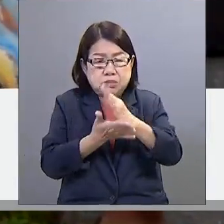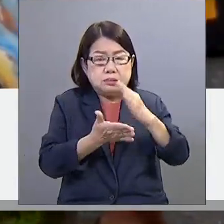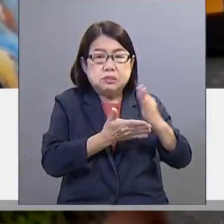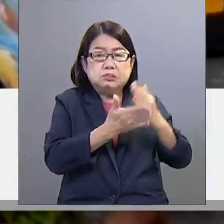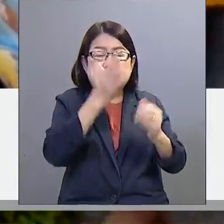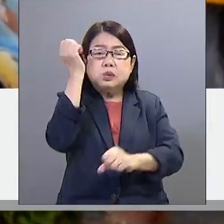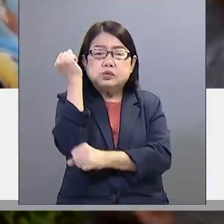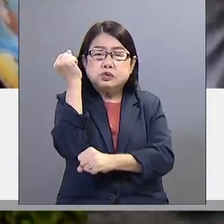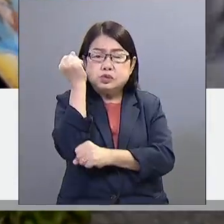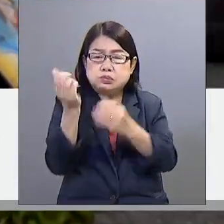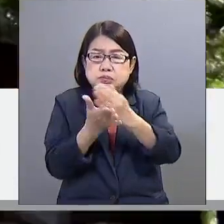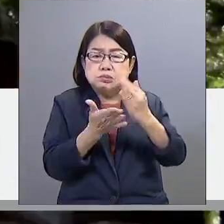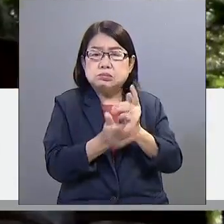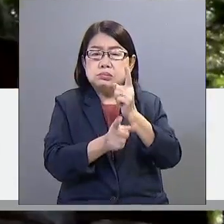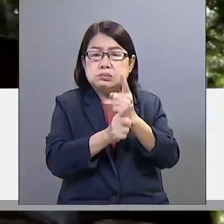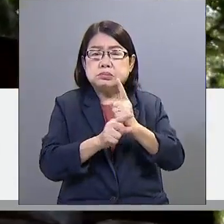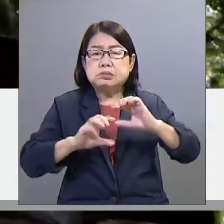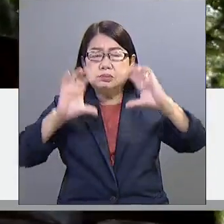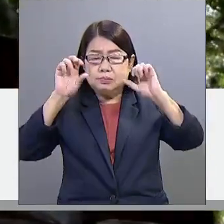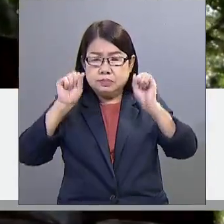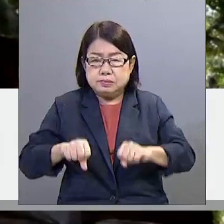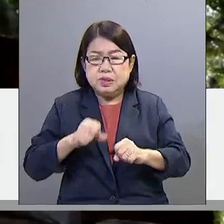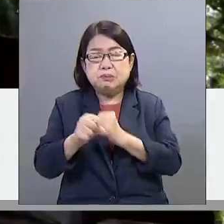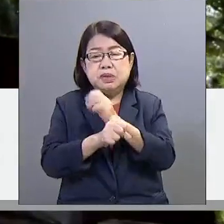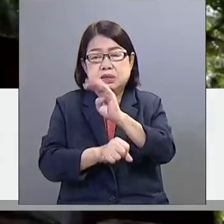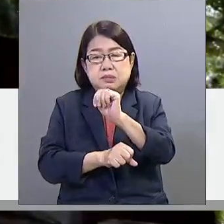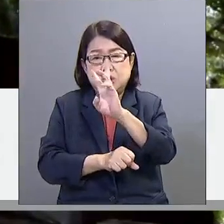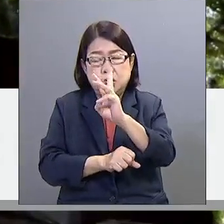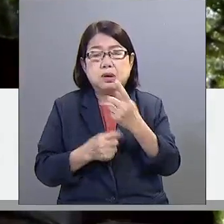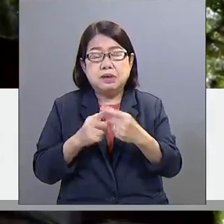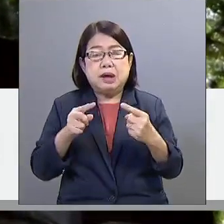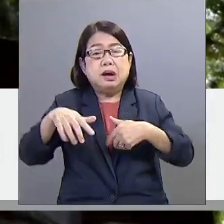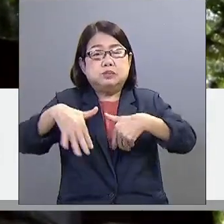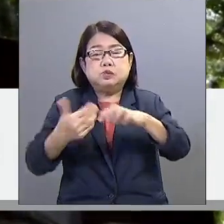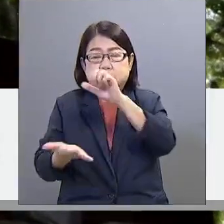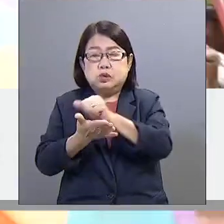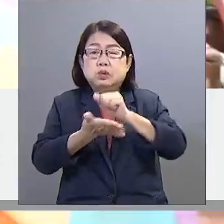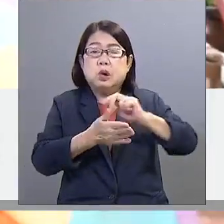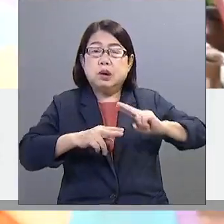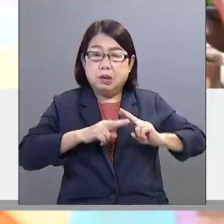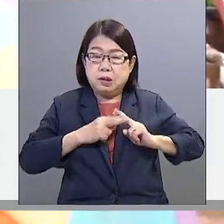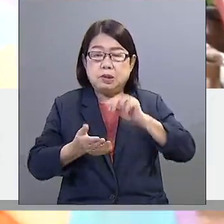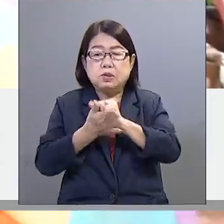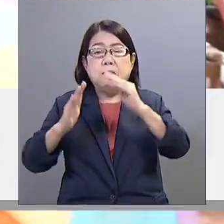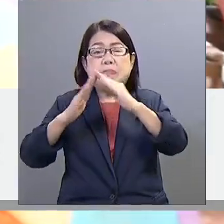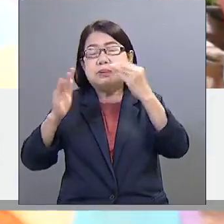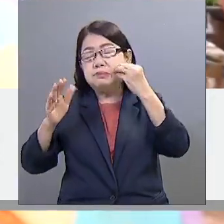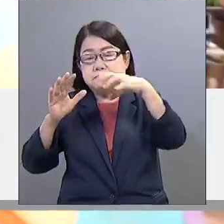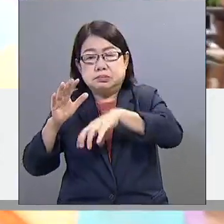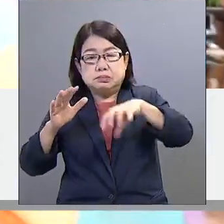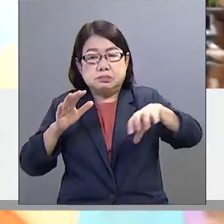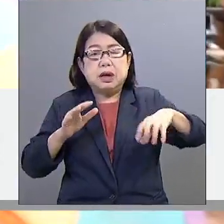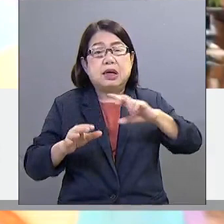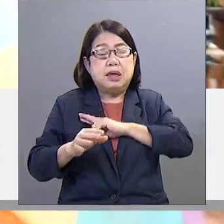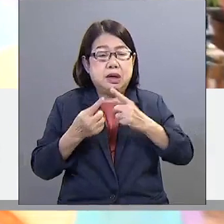รัฐมนตรีปี 2546และกลุ่มชาวบ้านดังกล่าวได้จับจองจัดสรรพื้นที่กันแล้วแต่หน่วยงานภาครัฐยังไม่ได้